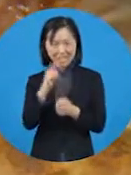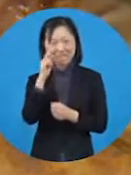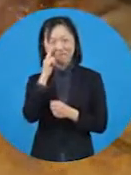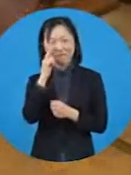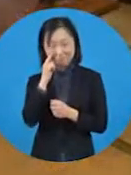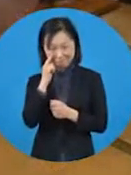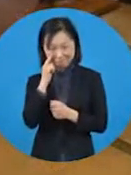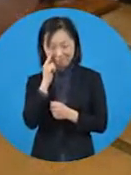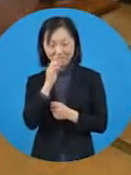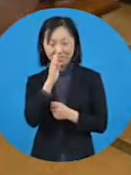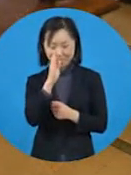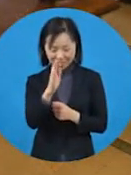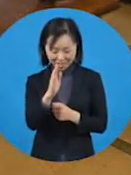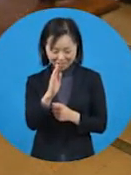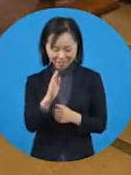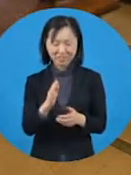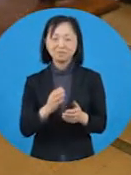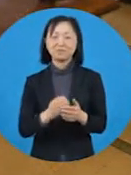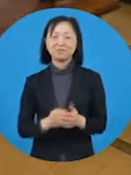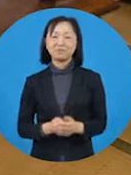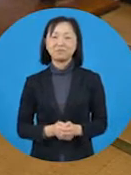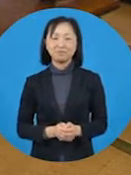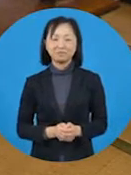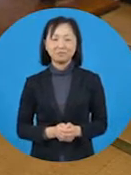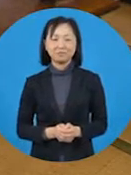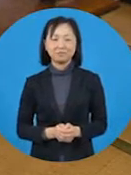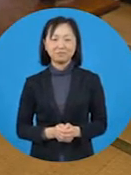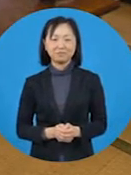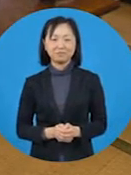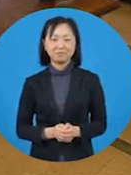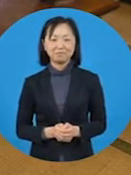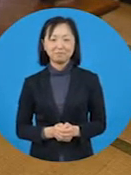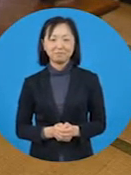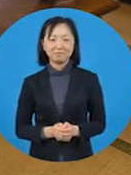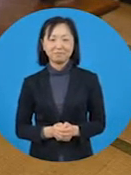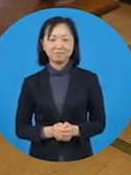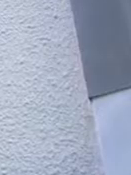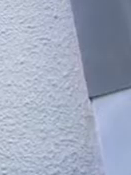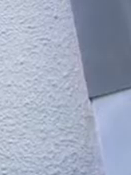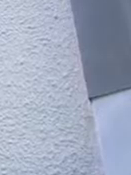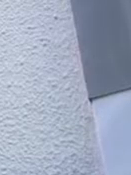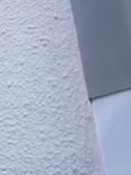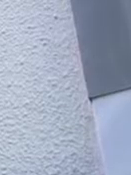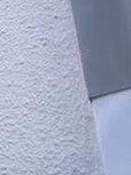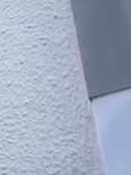トー、スポーツ観戦や街歩きにぜひどうぞ。